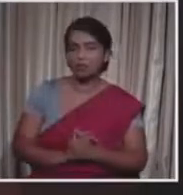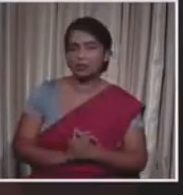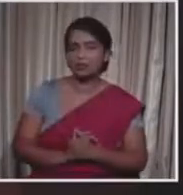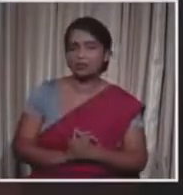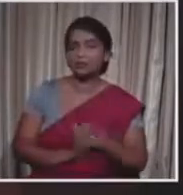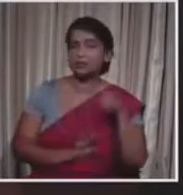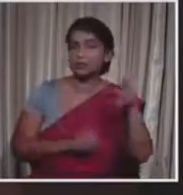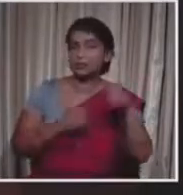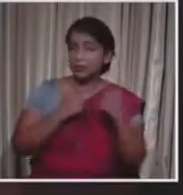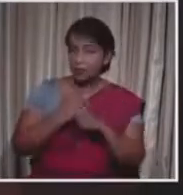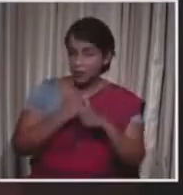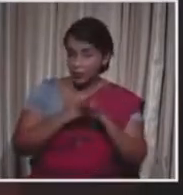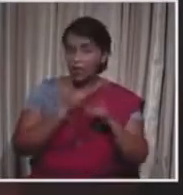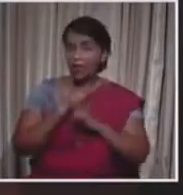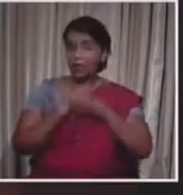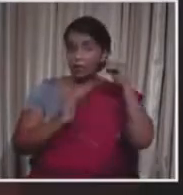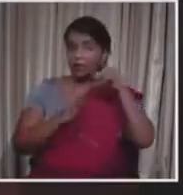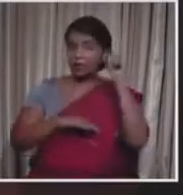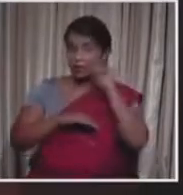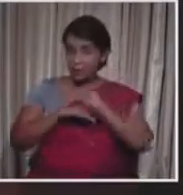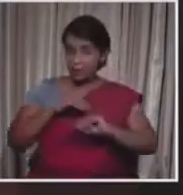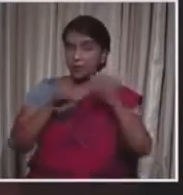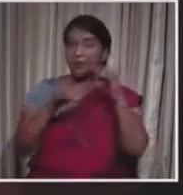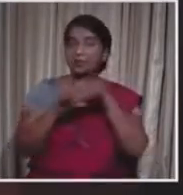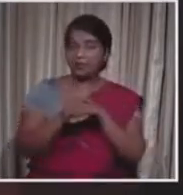ඒ නිර්මාණය කරන ජාතික සැලැස්ම තුල